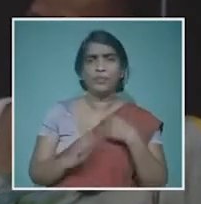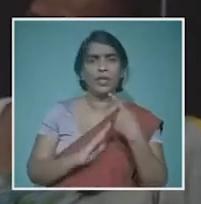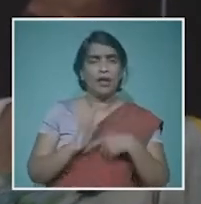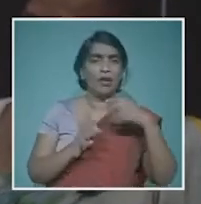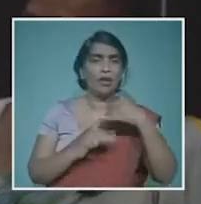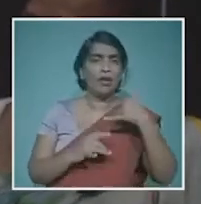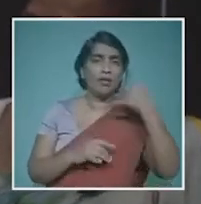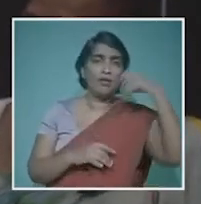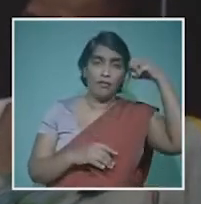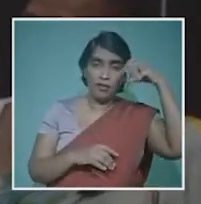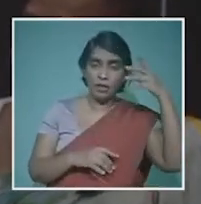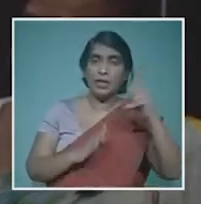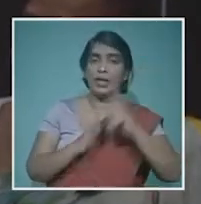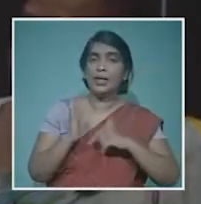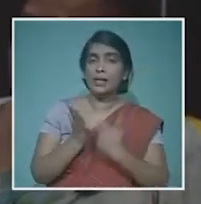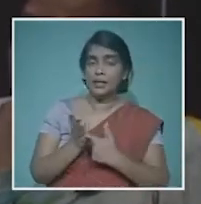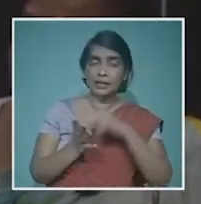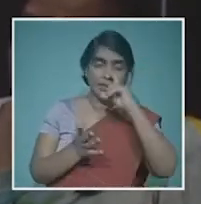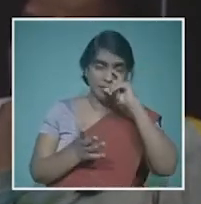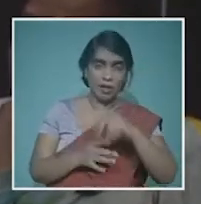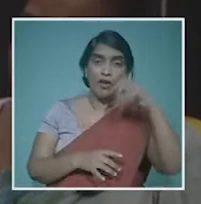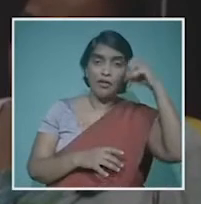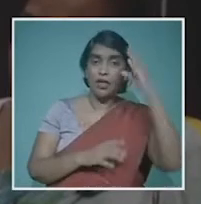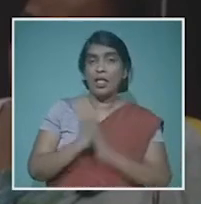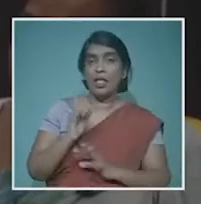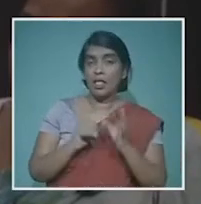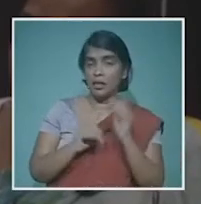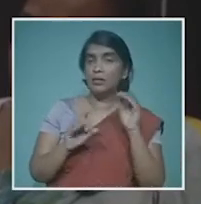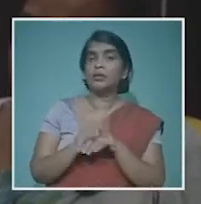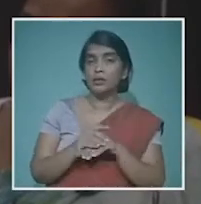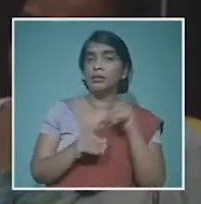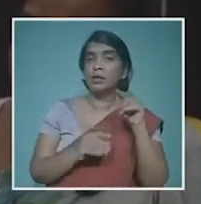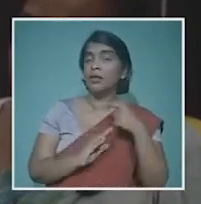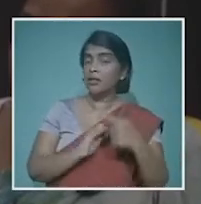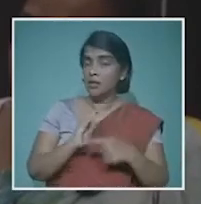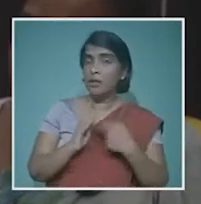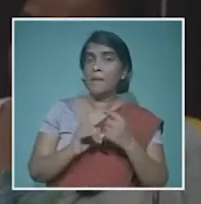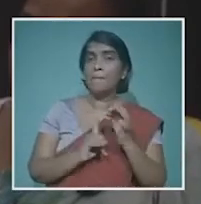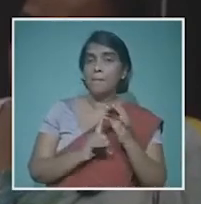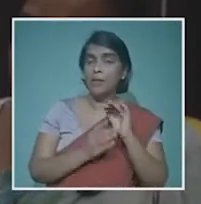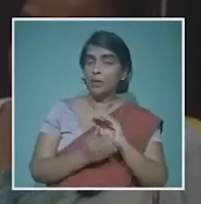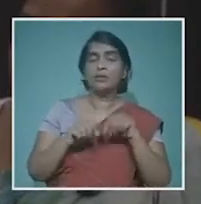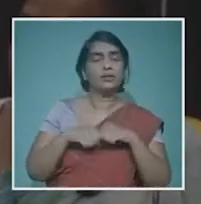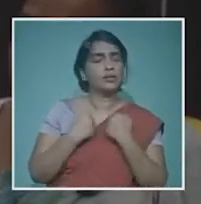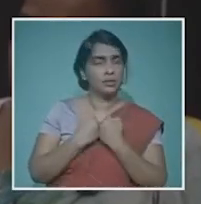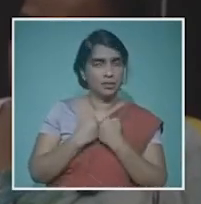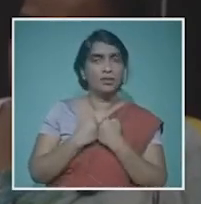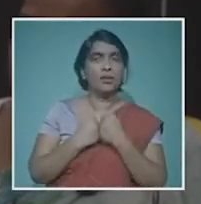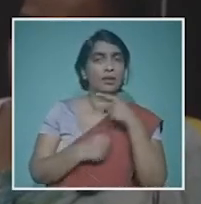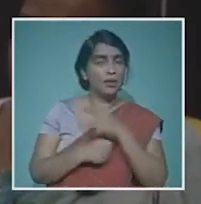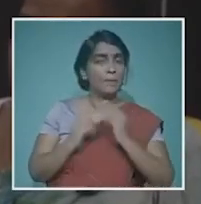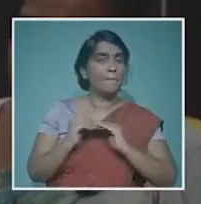බල මණ්ඩලය JR ජයවර්ධන ජනාධිපතිතුමා විදුලි බල ඇමති හැටියට ඉද්දි එතුමා ලංකා පුජ්‍යලික විදුලි බල සමාගම ගෙනාවා.